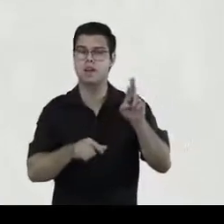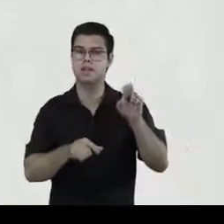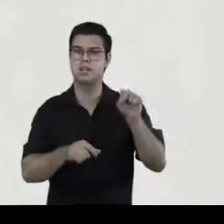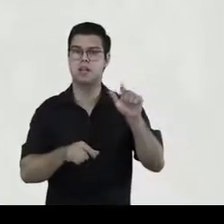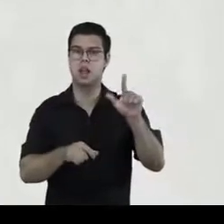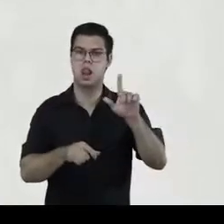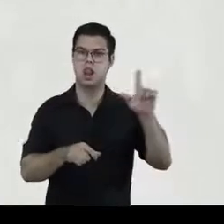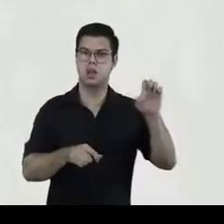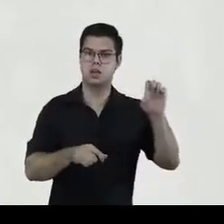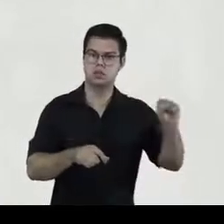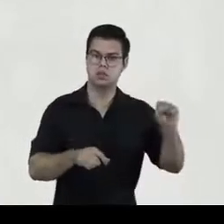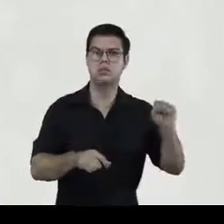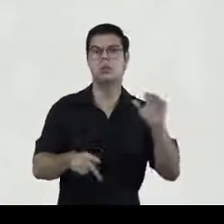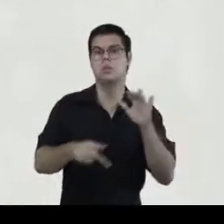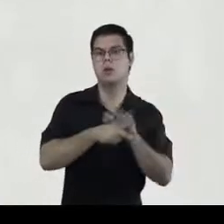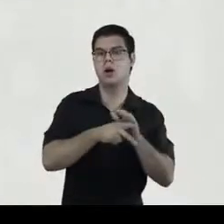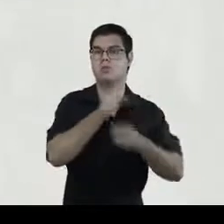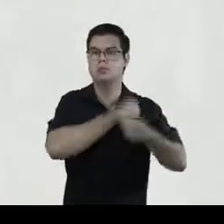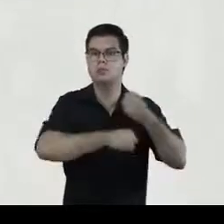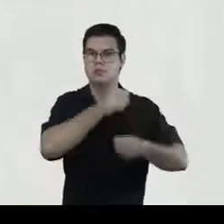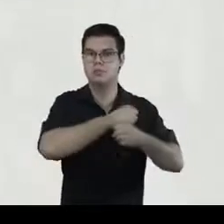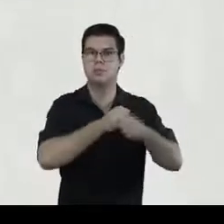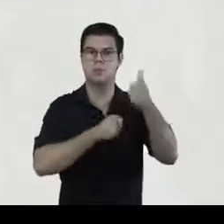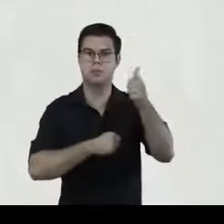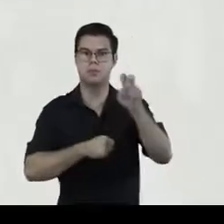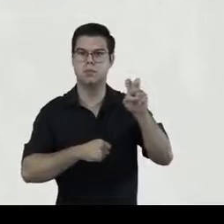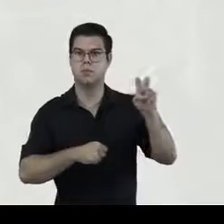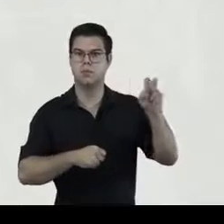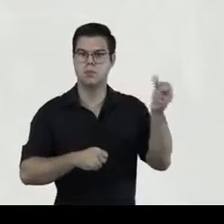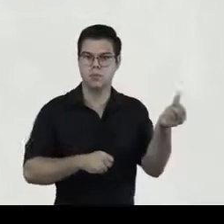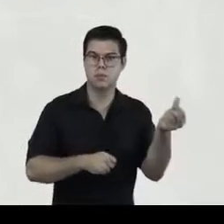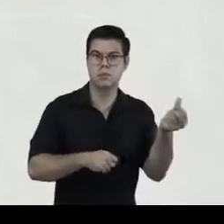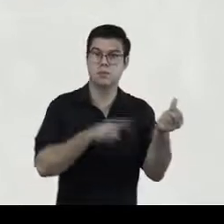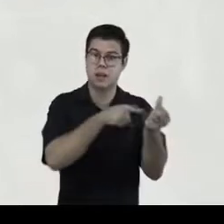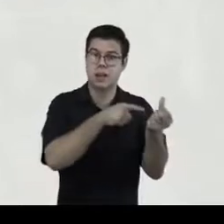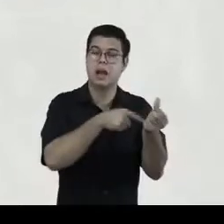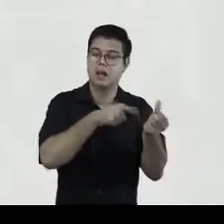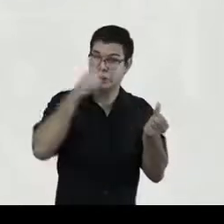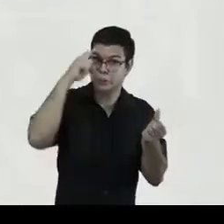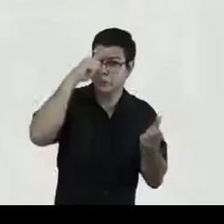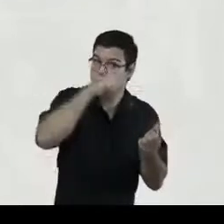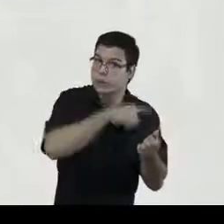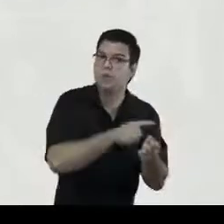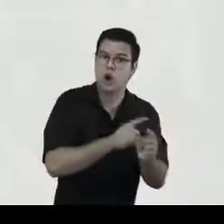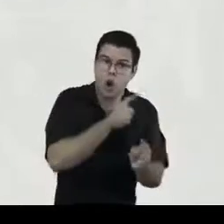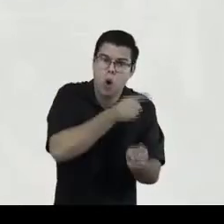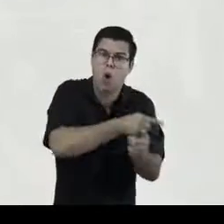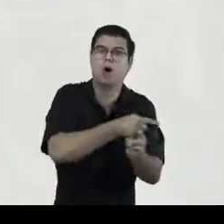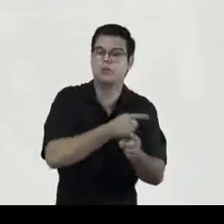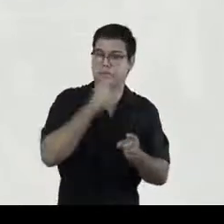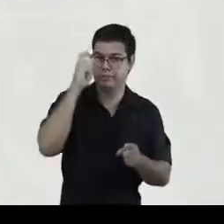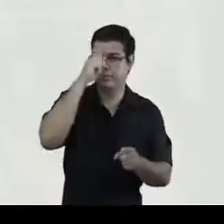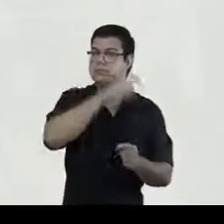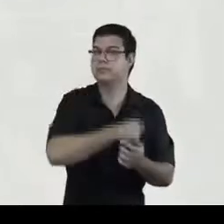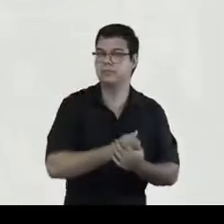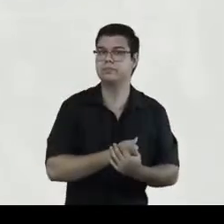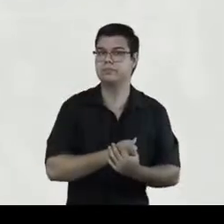les exemplaires sont aussi rares et sont un tout petit peu plus nombreux. Il y en a sans doute en main privée.